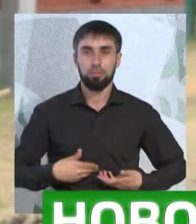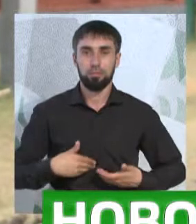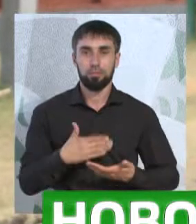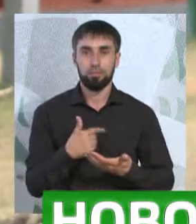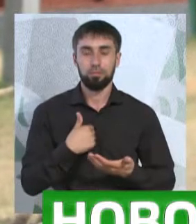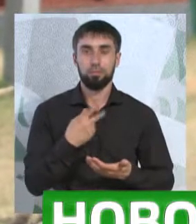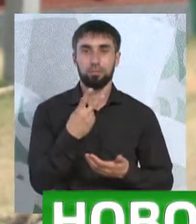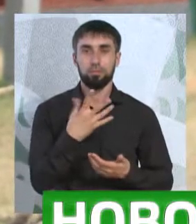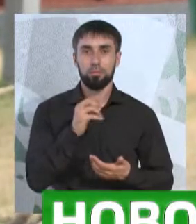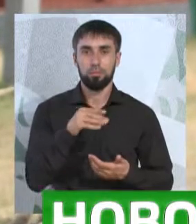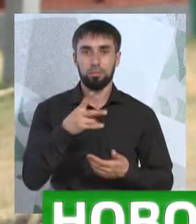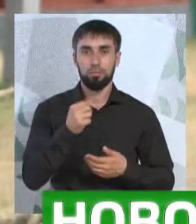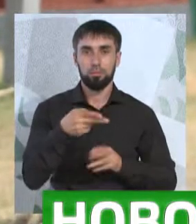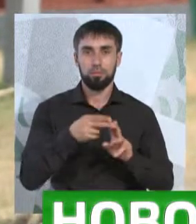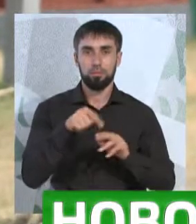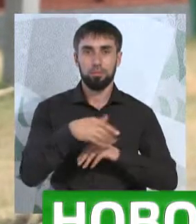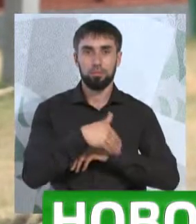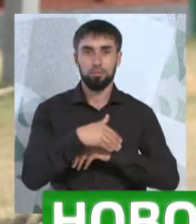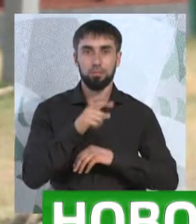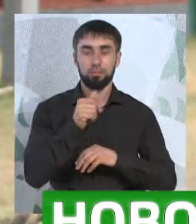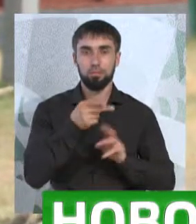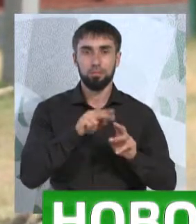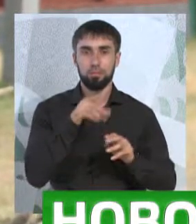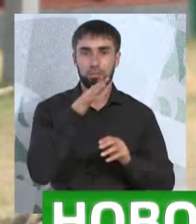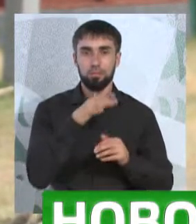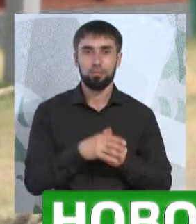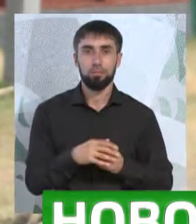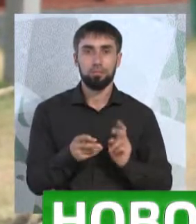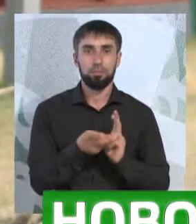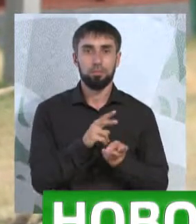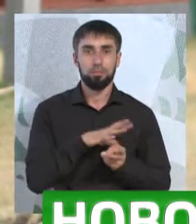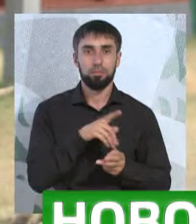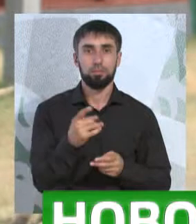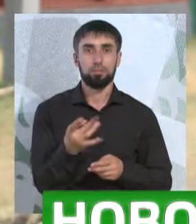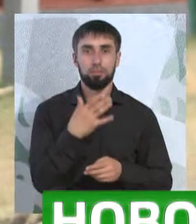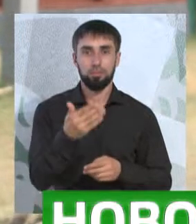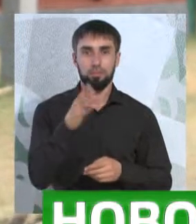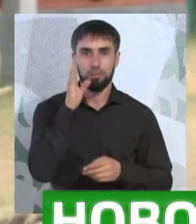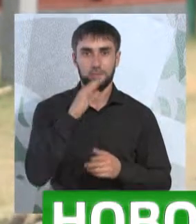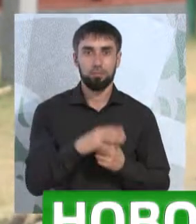лет. За это время меняли один раз эту воду.